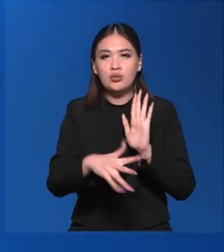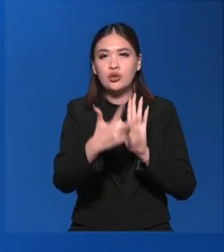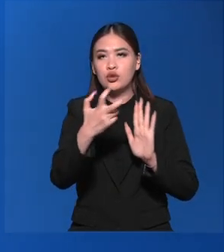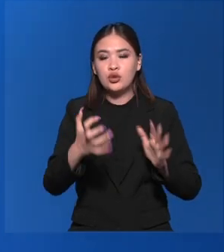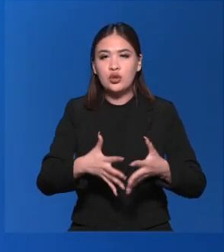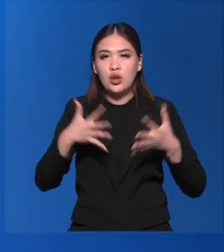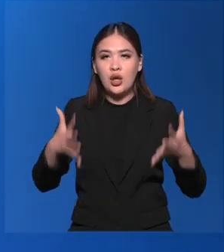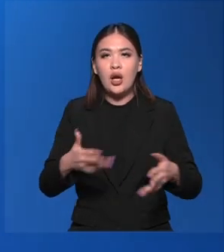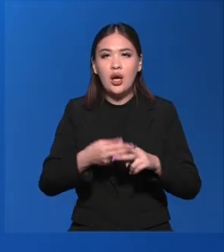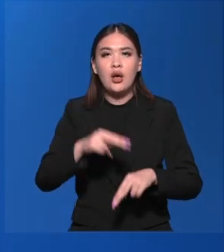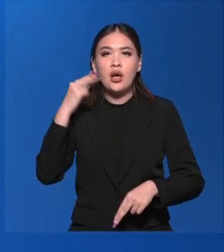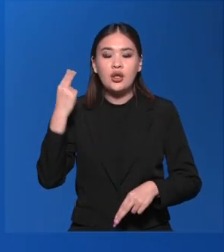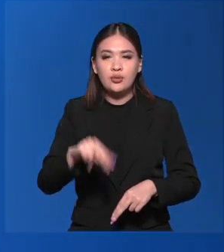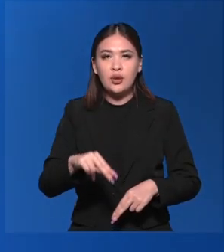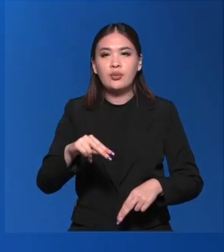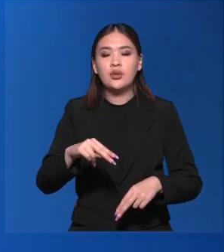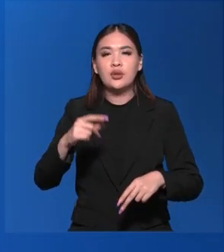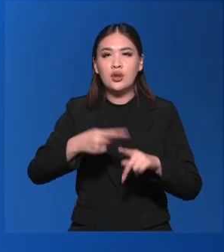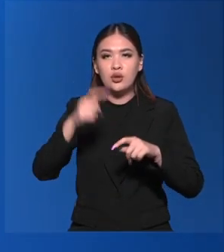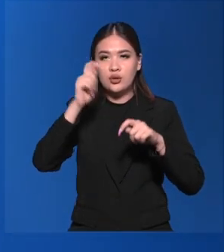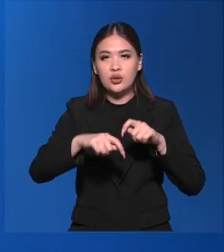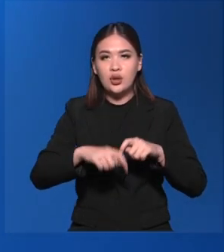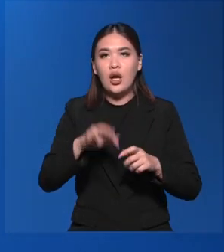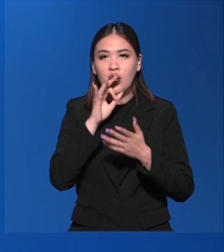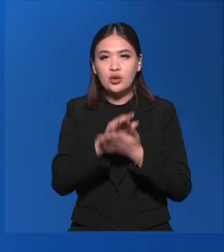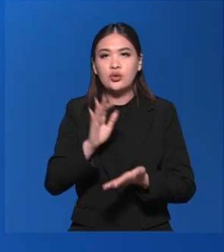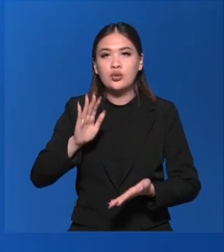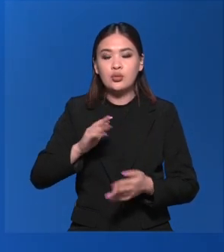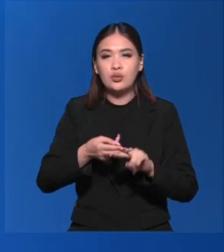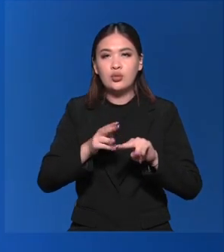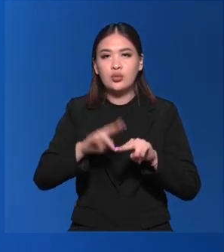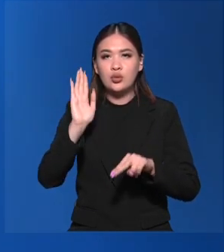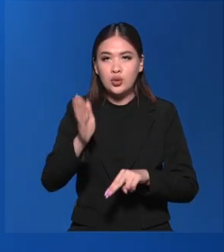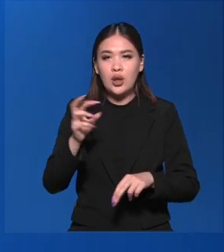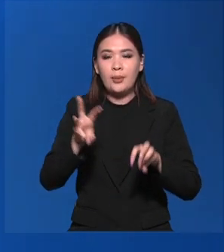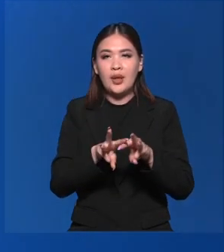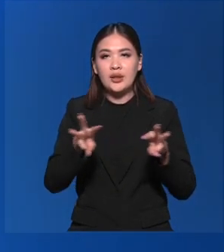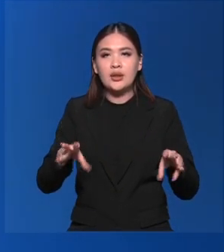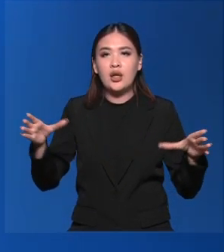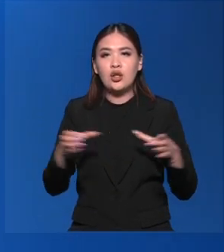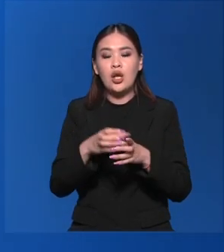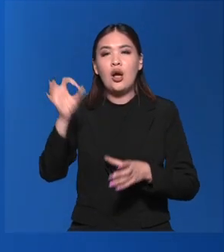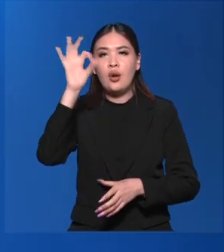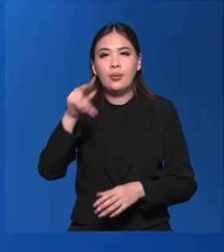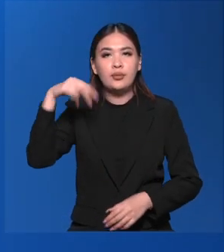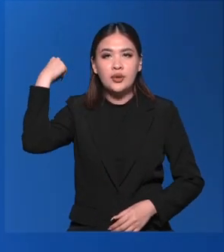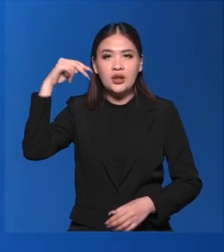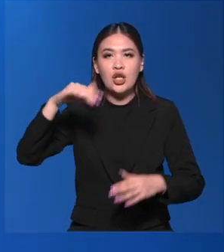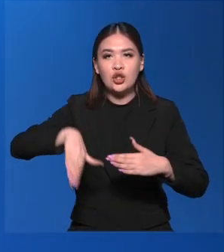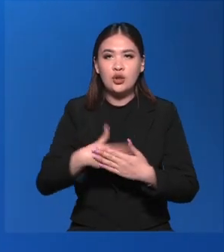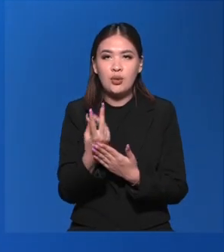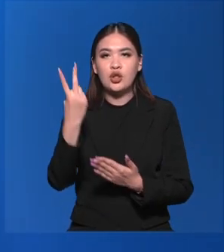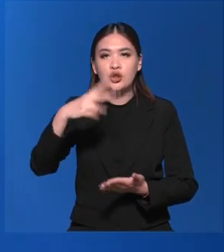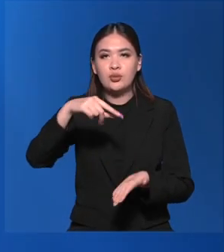асады. Сапасын мамандар саралай жатар, бірақ былтыр салаға жауапты басып өтін министрлік құрылғанда президент 20 жаңа бөгет